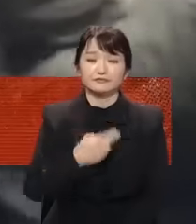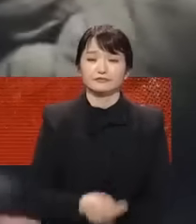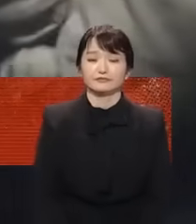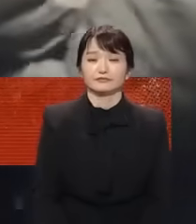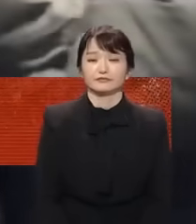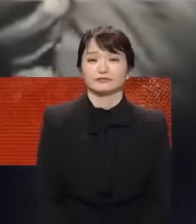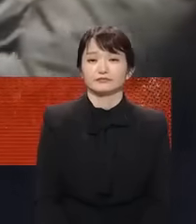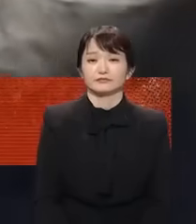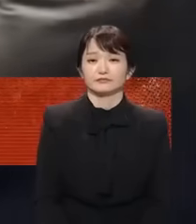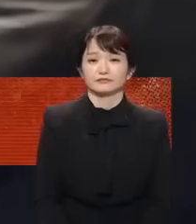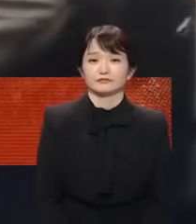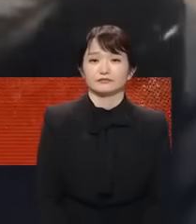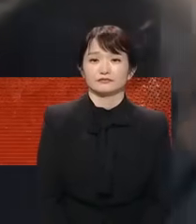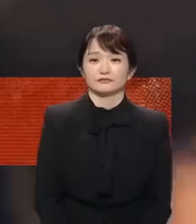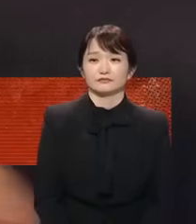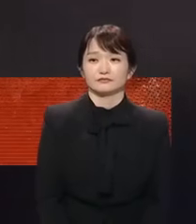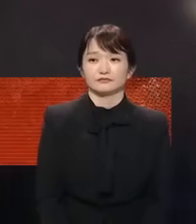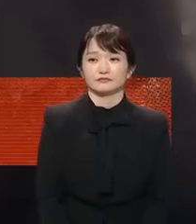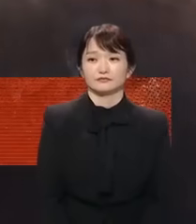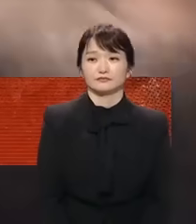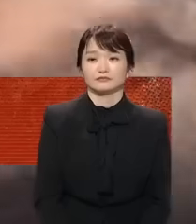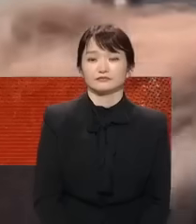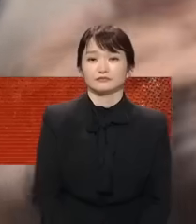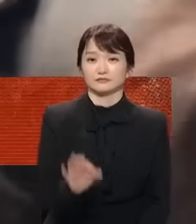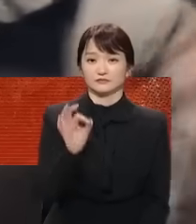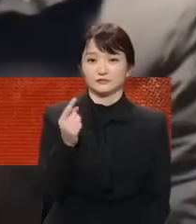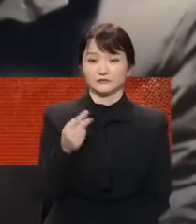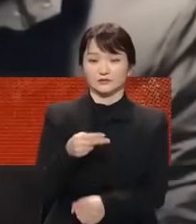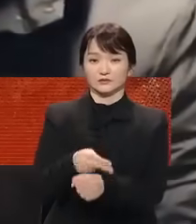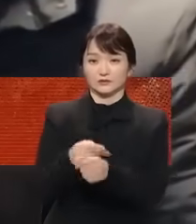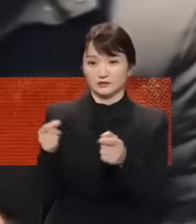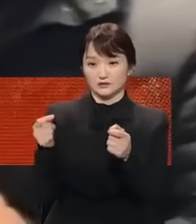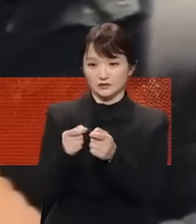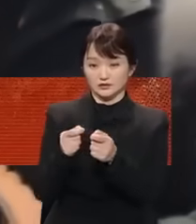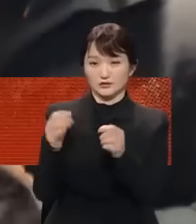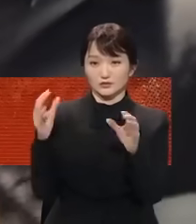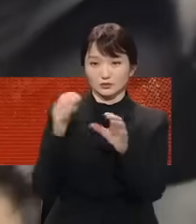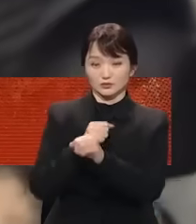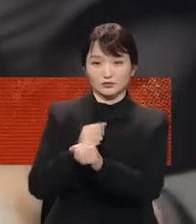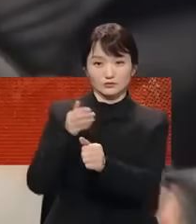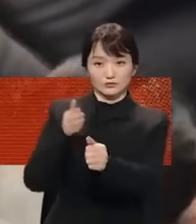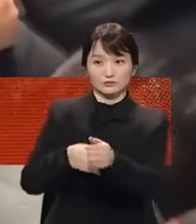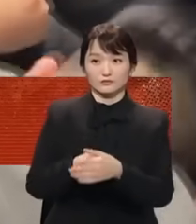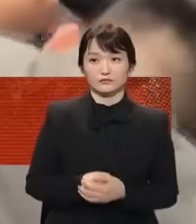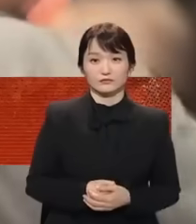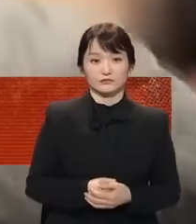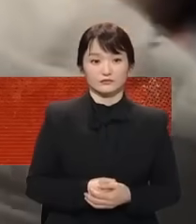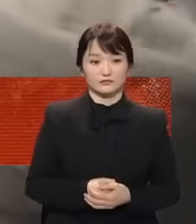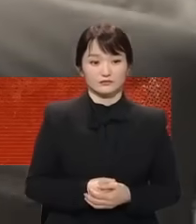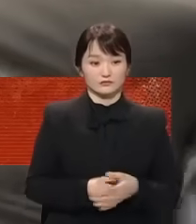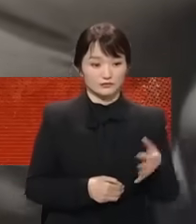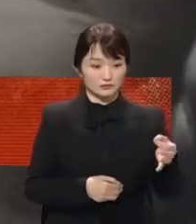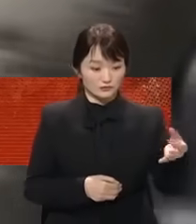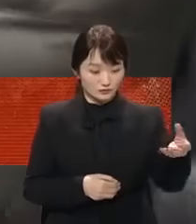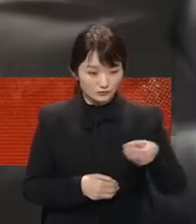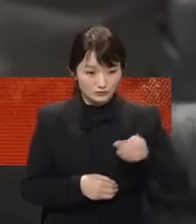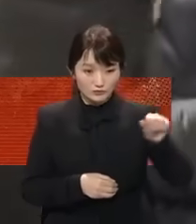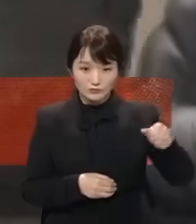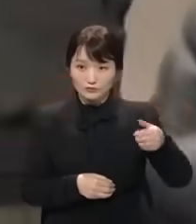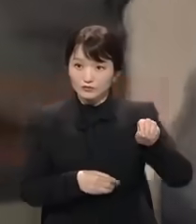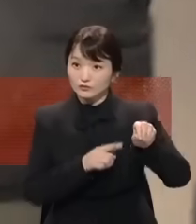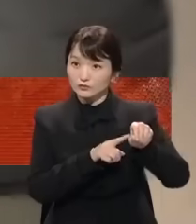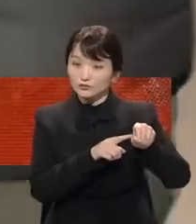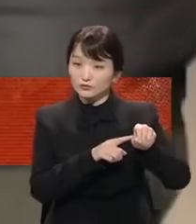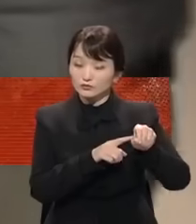생각이 듭니다 자 교수님 그 오교수님 짧게 좀 부탁드릴게요 자 500만 원입니다 비 이거 40대